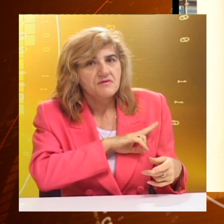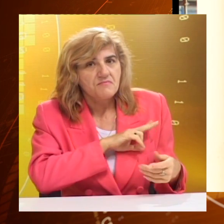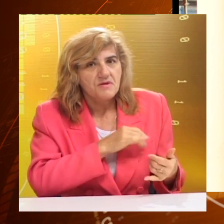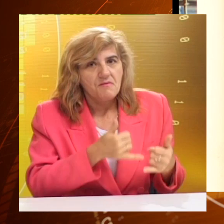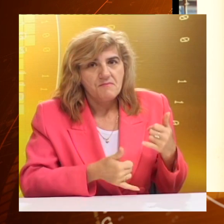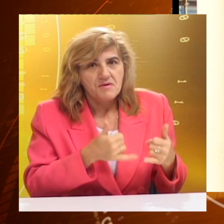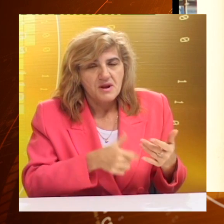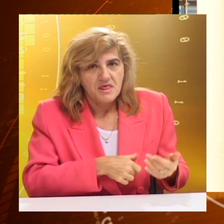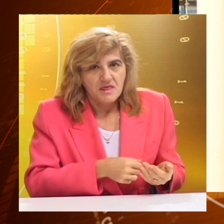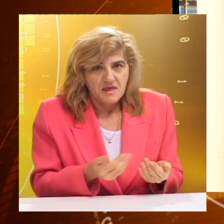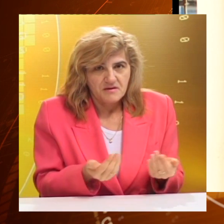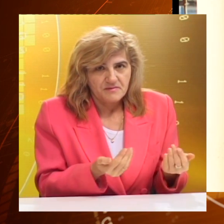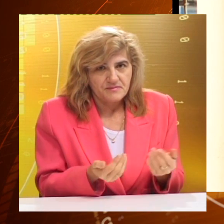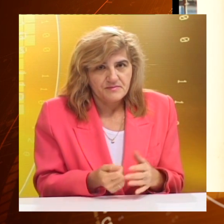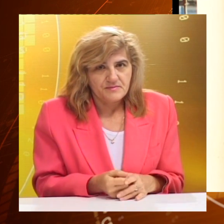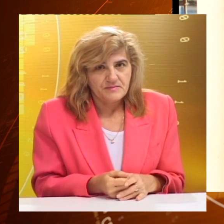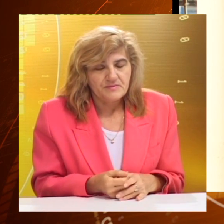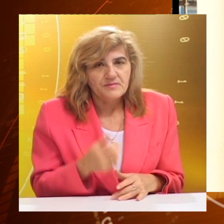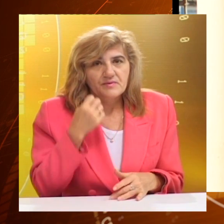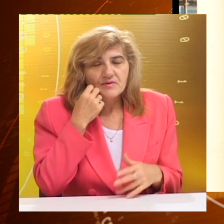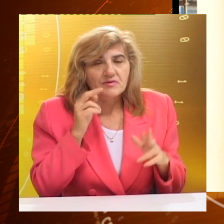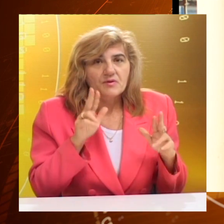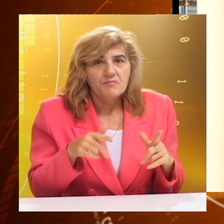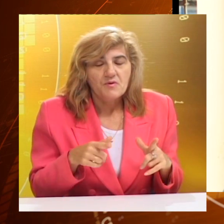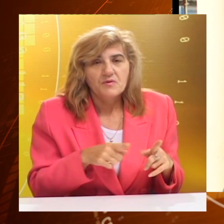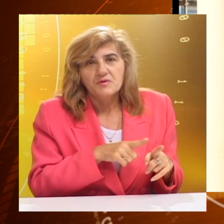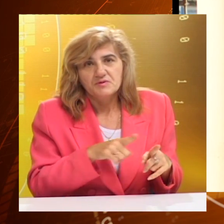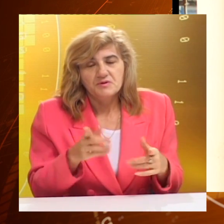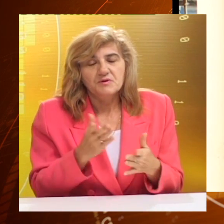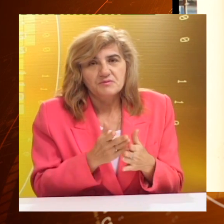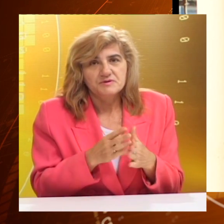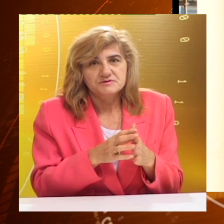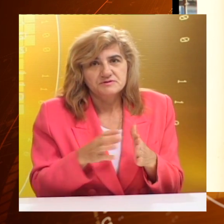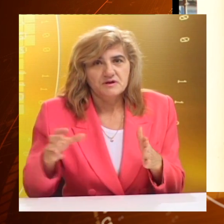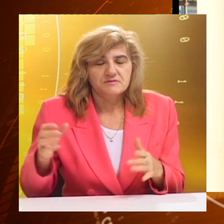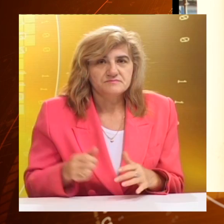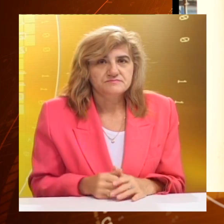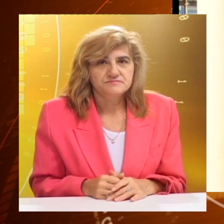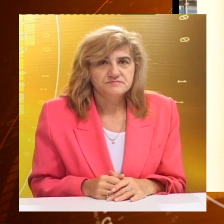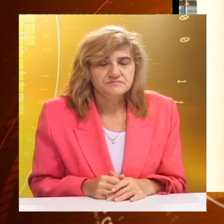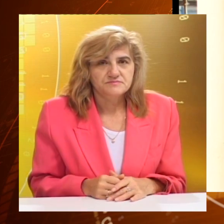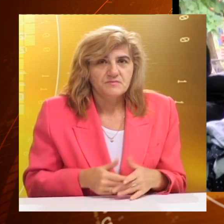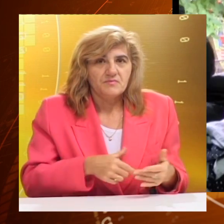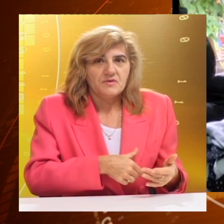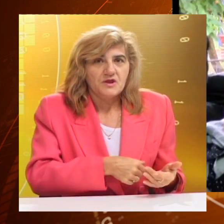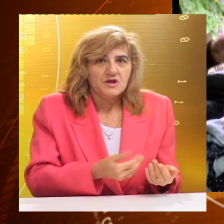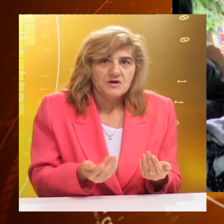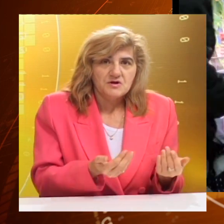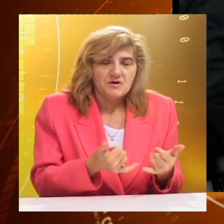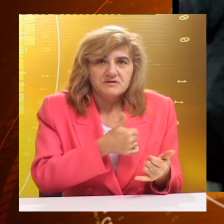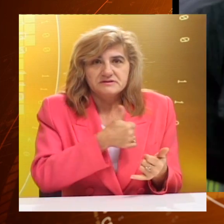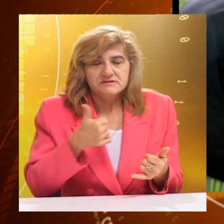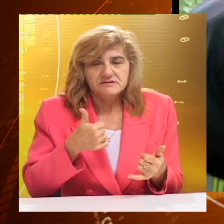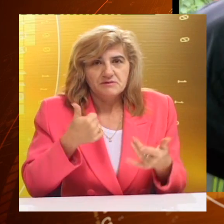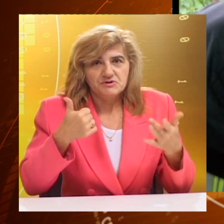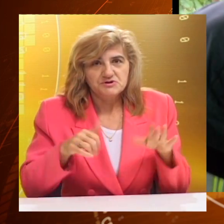tokom dojenja. Tako da u suštini moj odgovor je dokle god budem mogla, dotle ću sigurno da dojim svoje dete. Isključivo dojenje